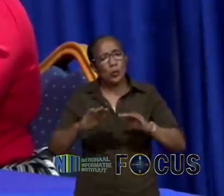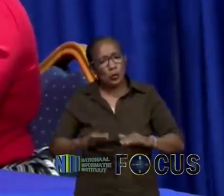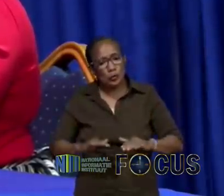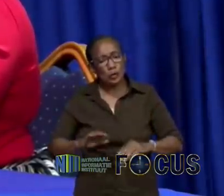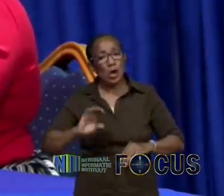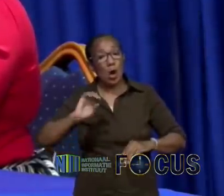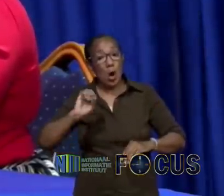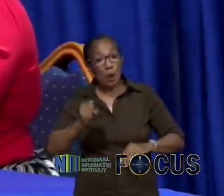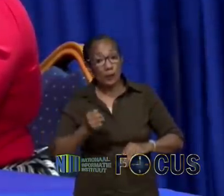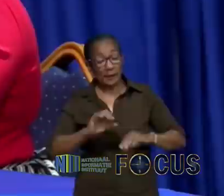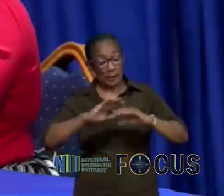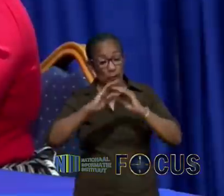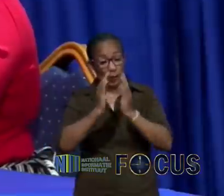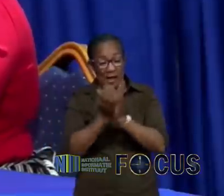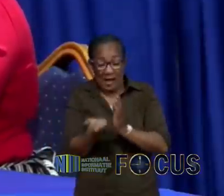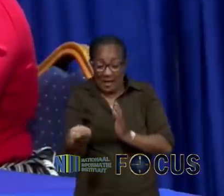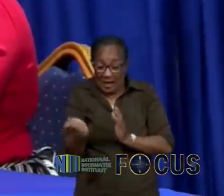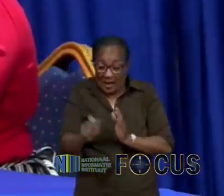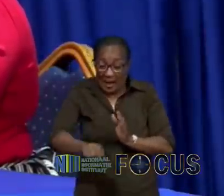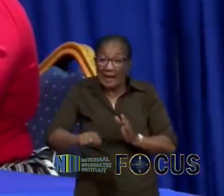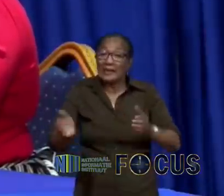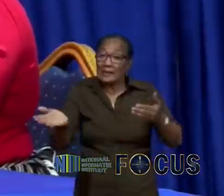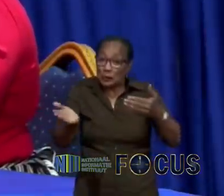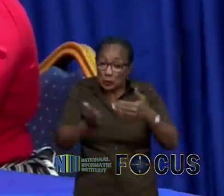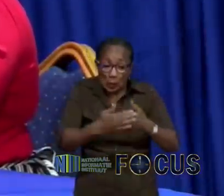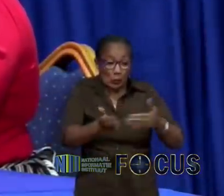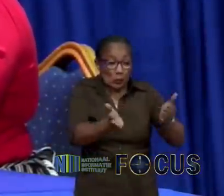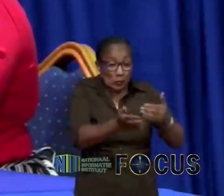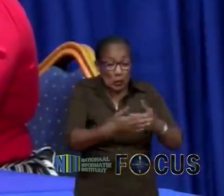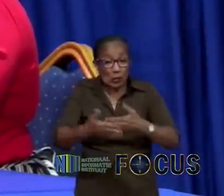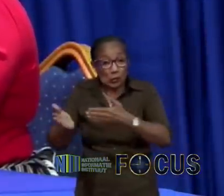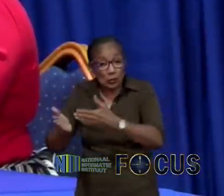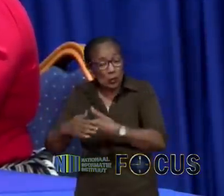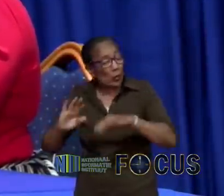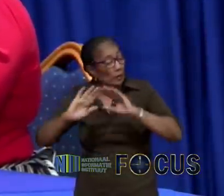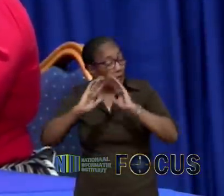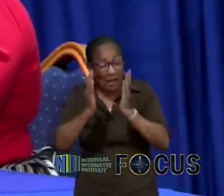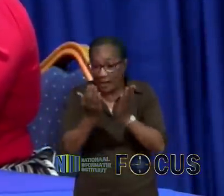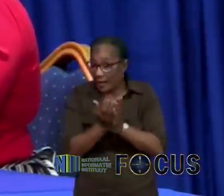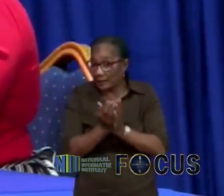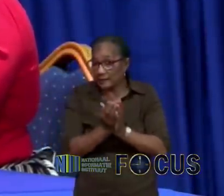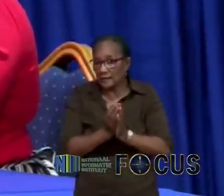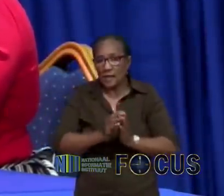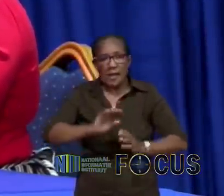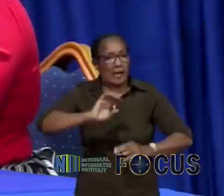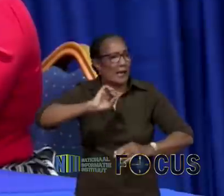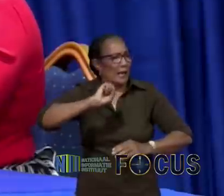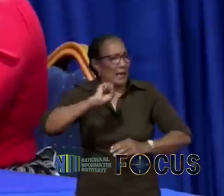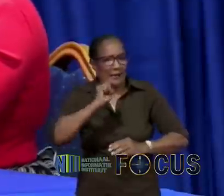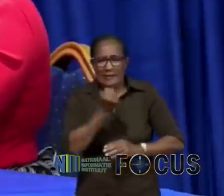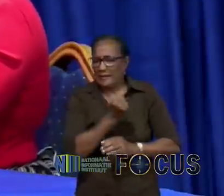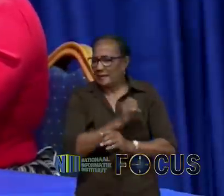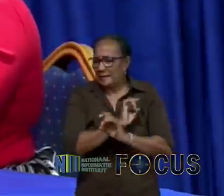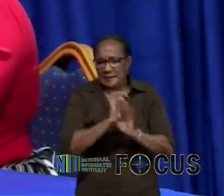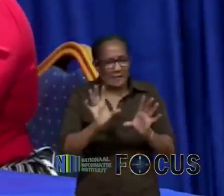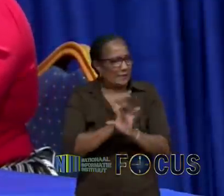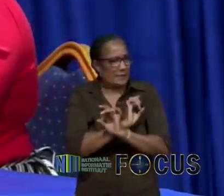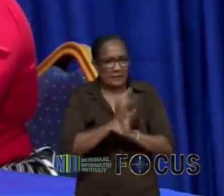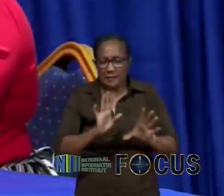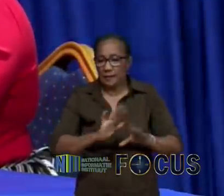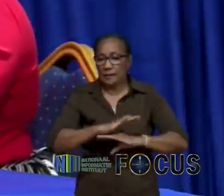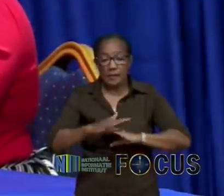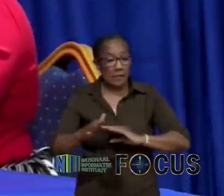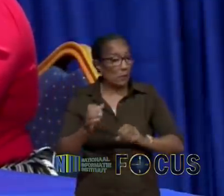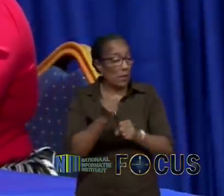if we do total lockdown, tap tapu sref srefi, dan no one sang e seki. Lek fa ube